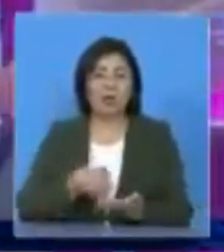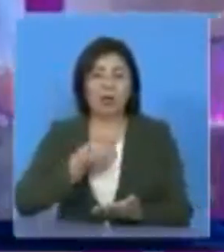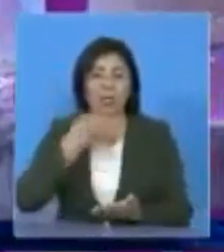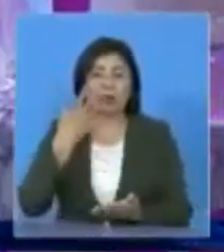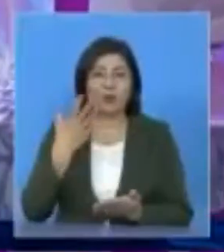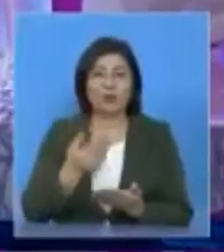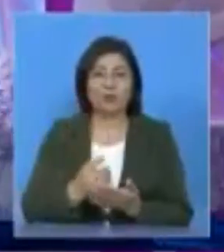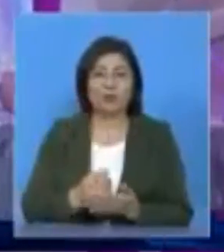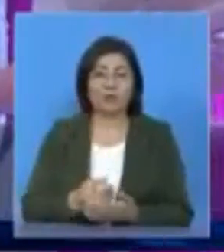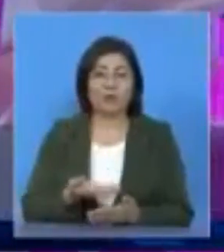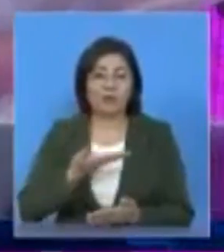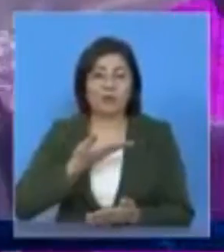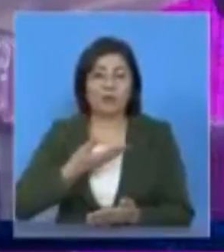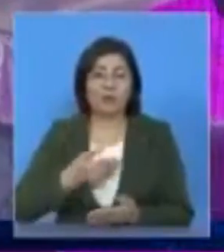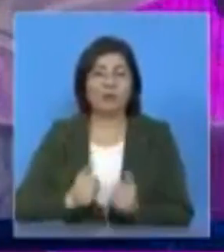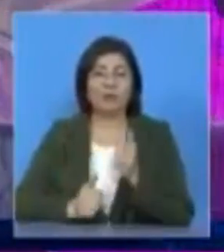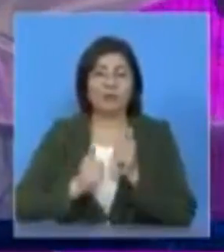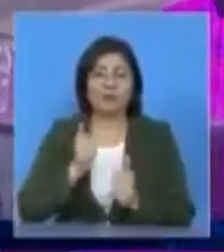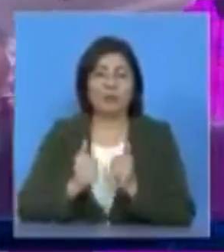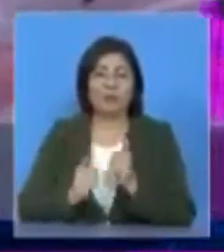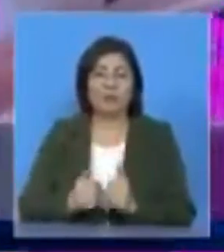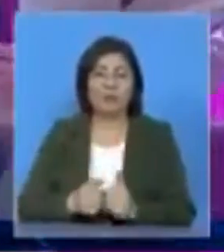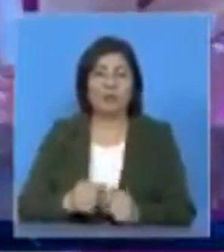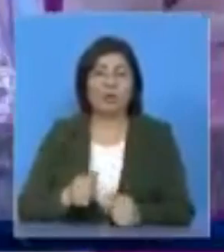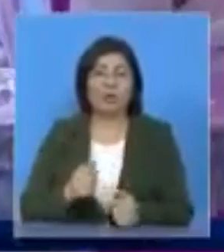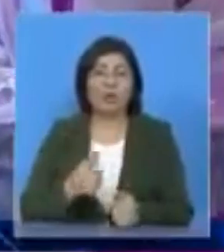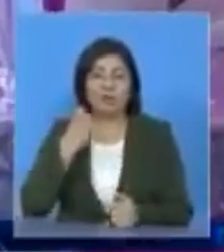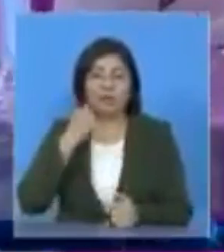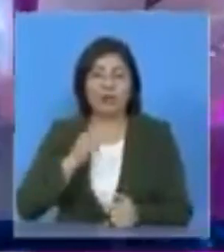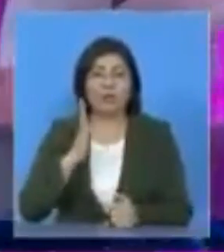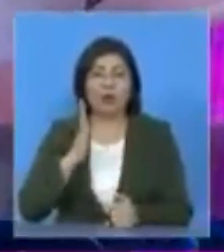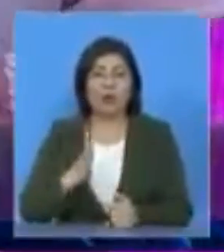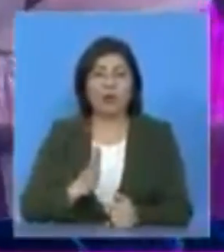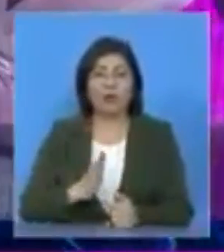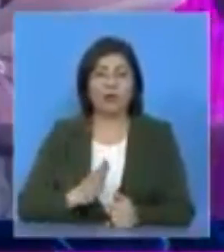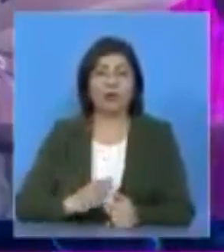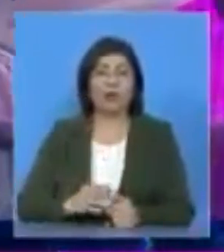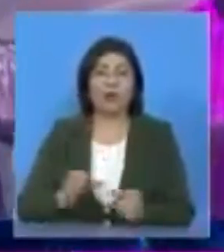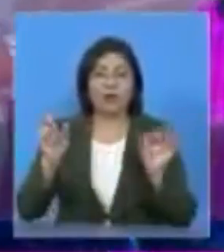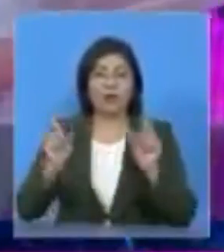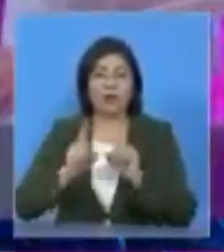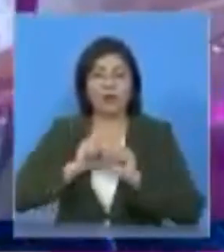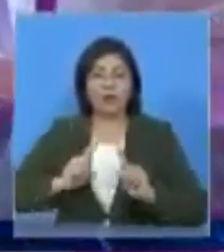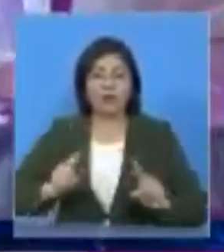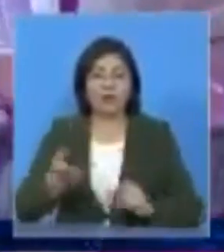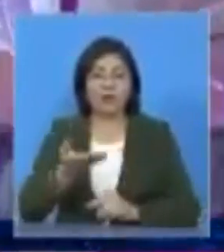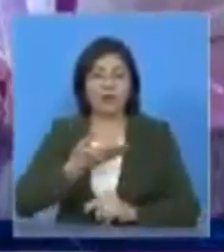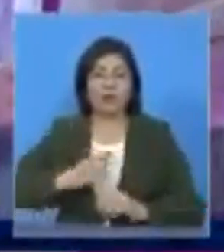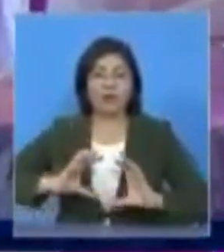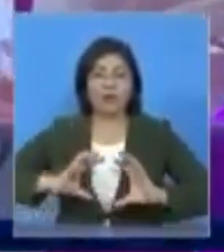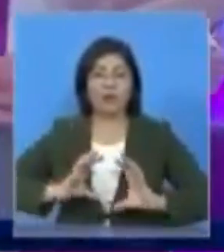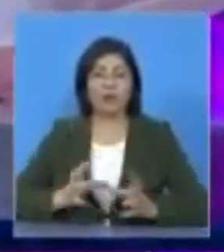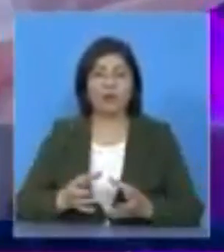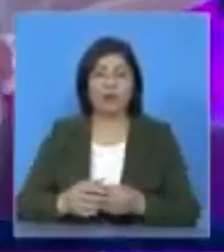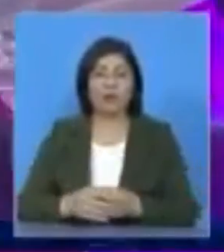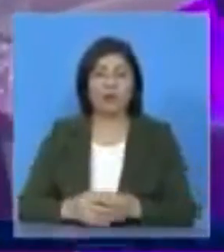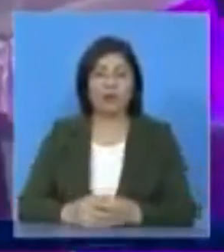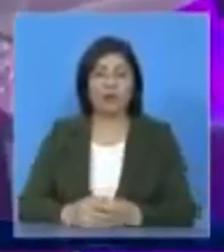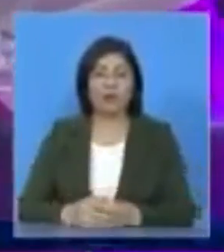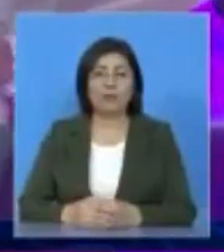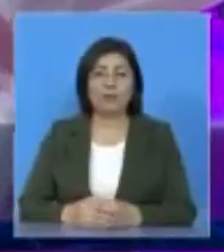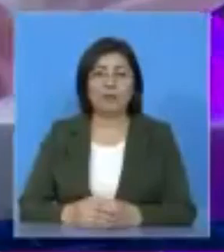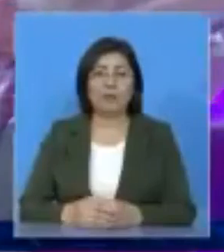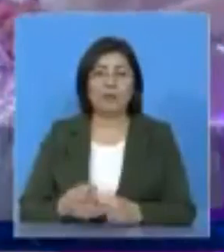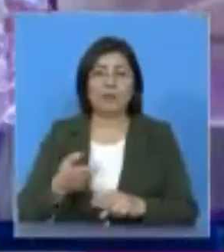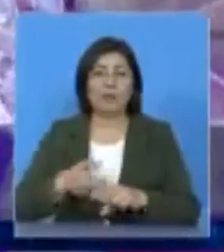старт на нашем фестивале, завтра, наверное, будут завоевывать звезды Евровидения и многих мировых сцен.